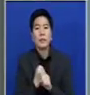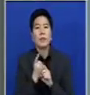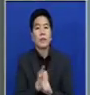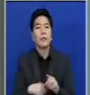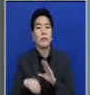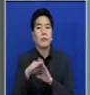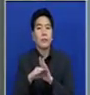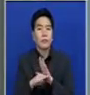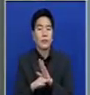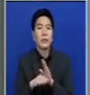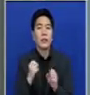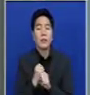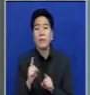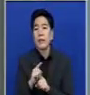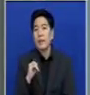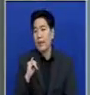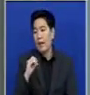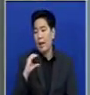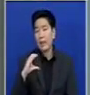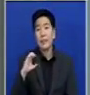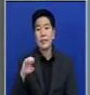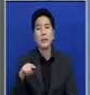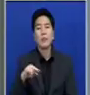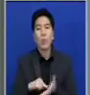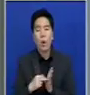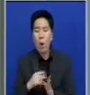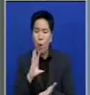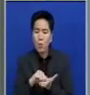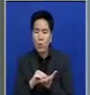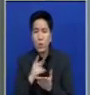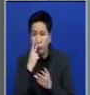ามกระบวนการอย่างเศษไอซ์ก็เป็นข้อมูลการข่าวไม่มีการพิสูจน์อย่างเป็นทางการค่ะ